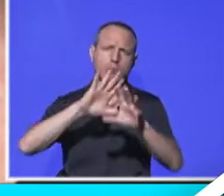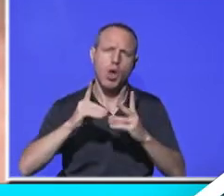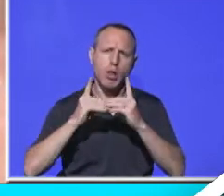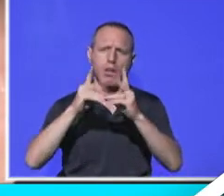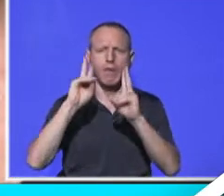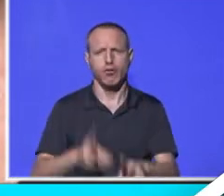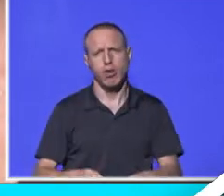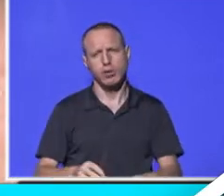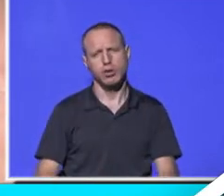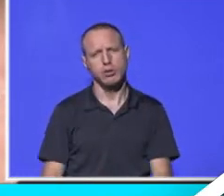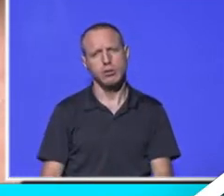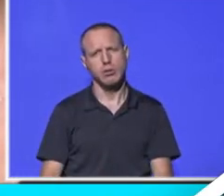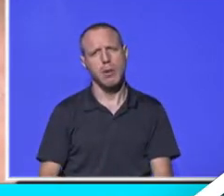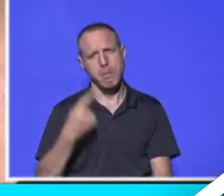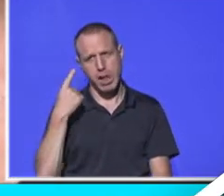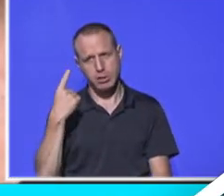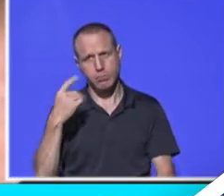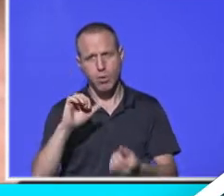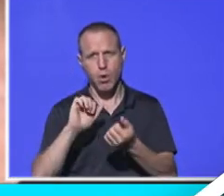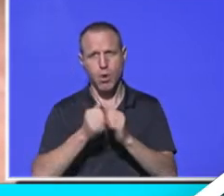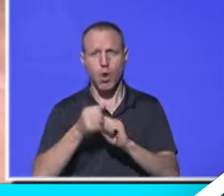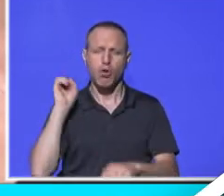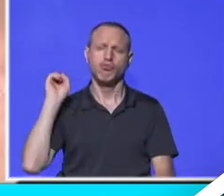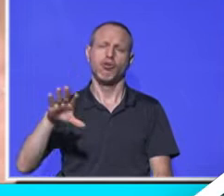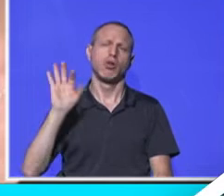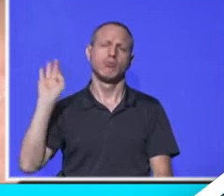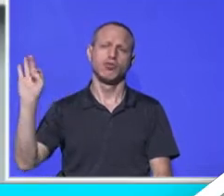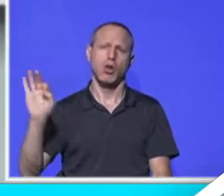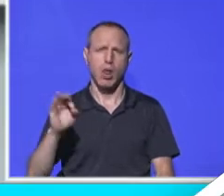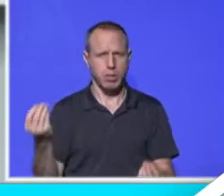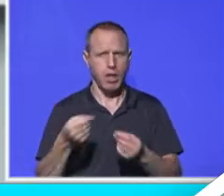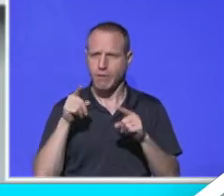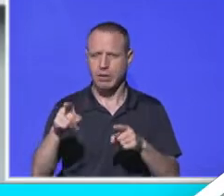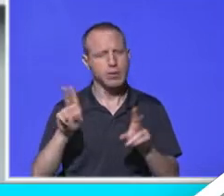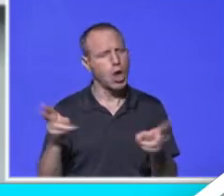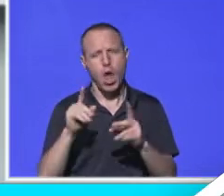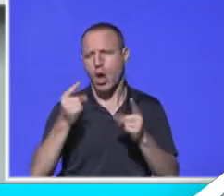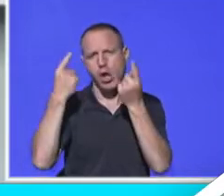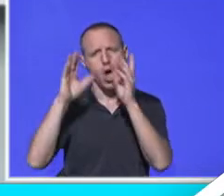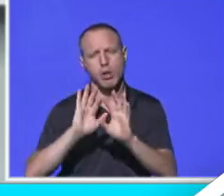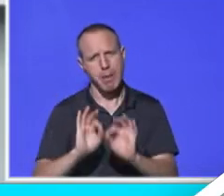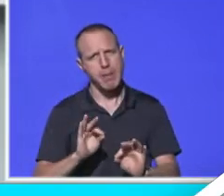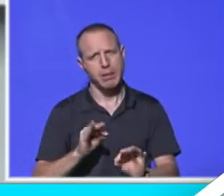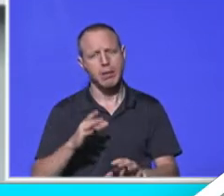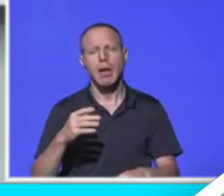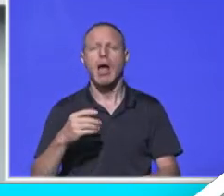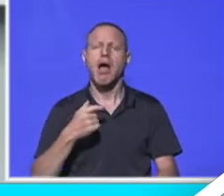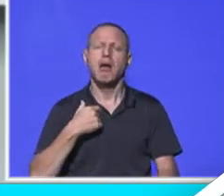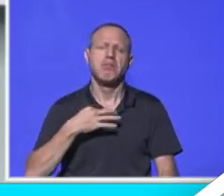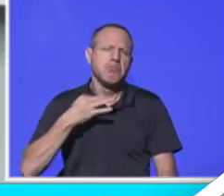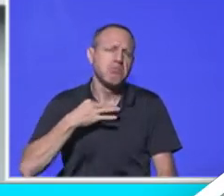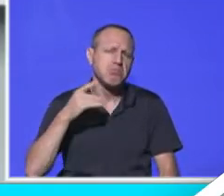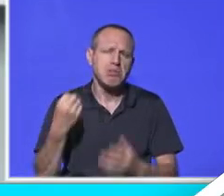אפשרית, בין אם בעצמו ובין אם על ידי שלוחיו. הדבר הזה באמת לא יכול לקרות. מצידי שיקימו